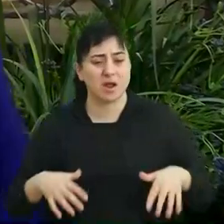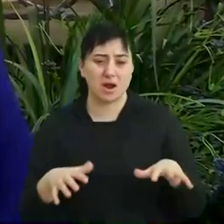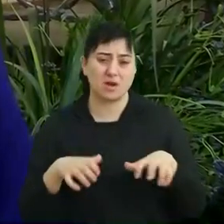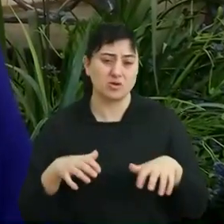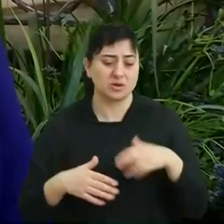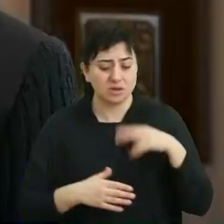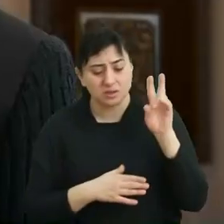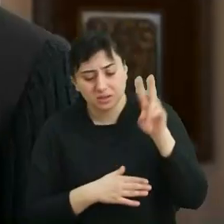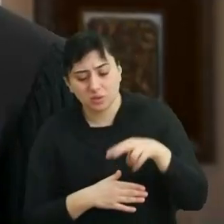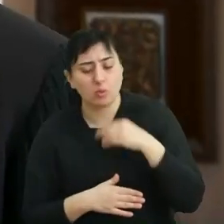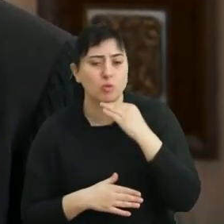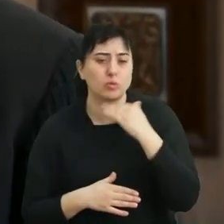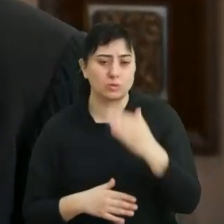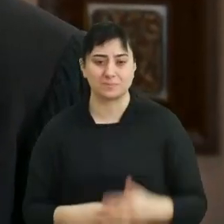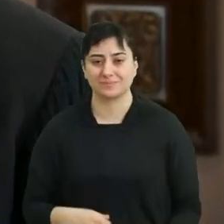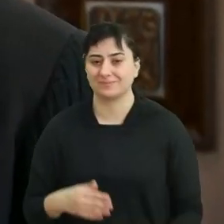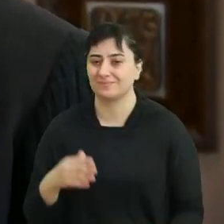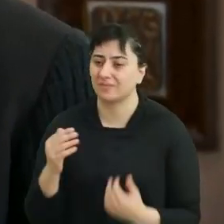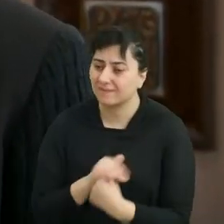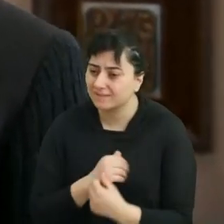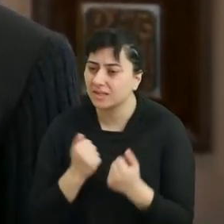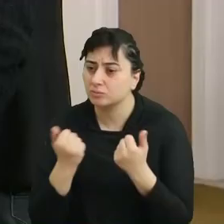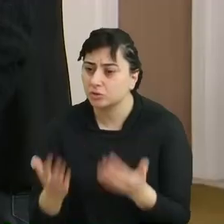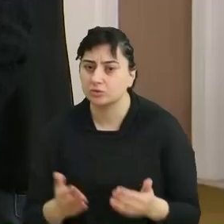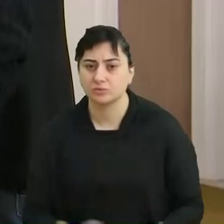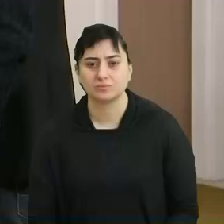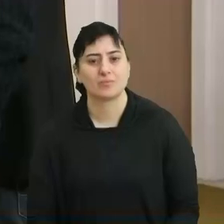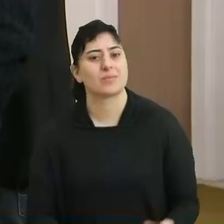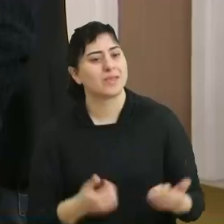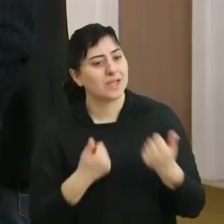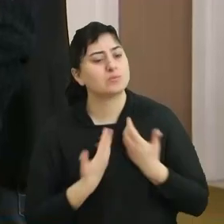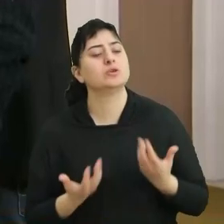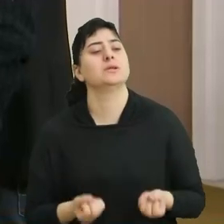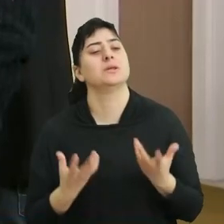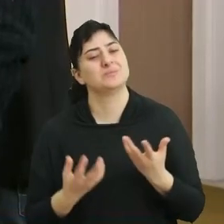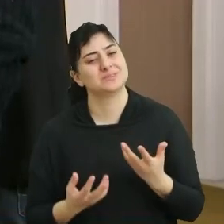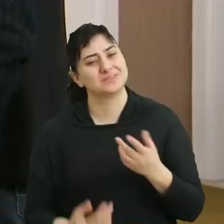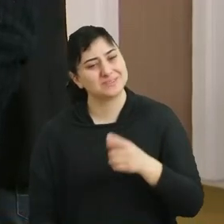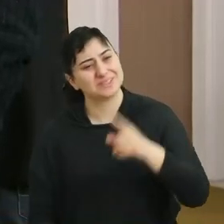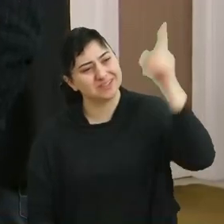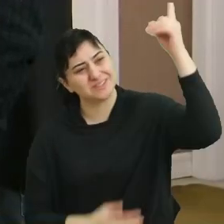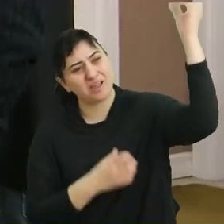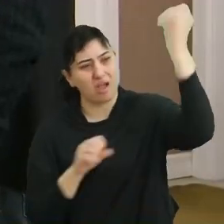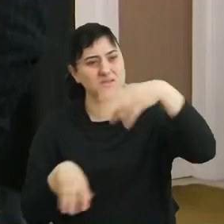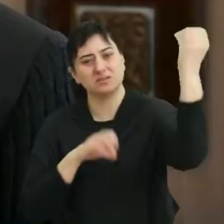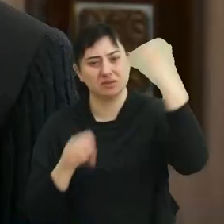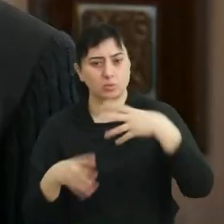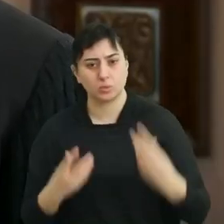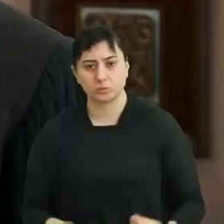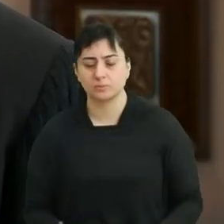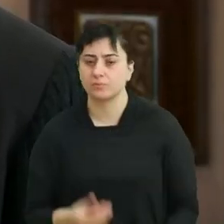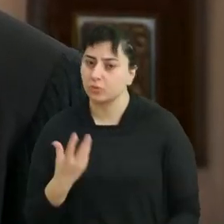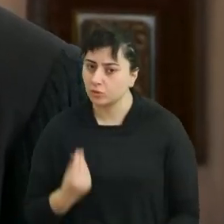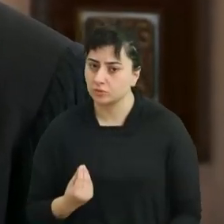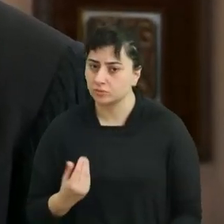sen eylemiyorum ya. Ay babacığım, geçmiş olsun. Ya geçmiş olsun demekle olmaz evladım. Sen onları indirebilir misin aşağı?